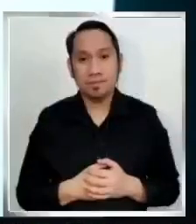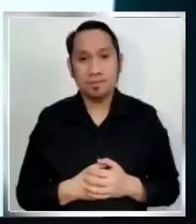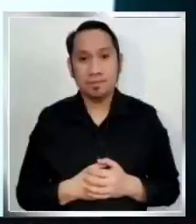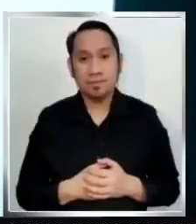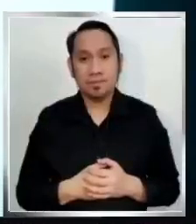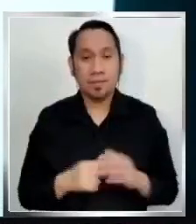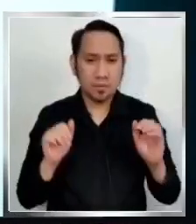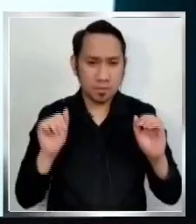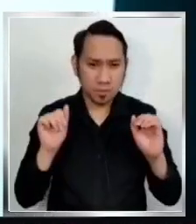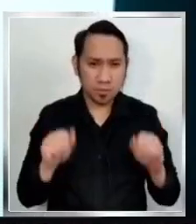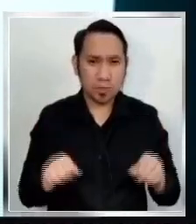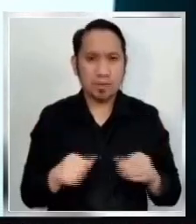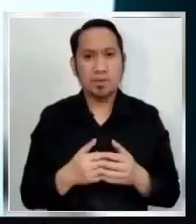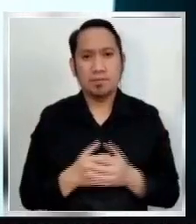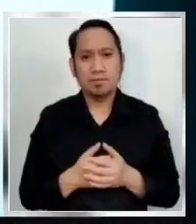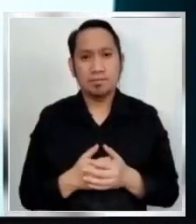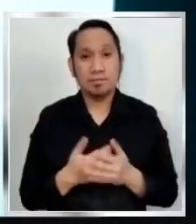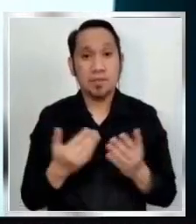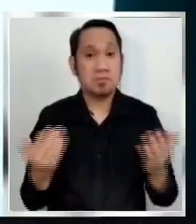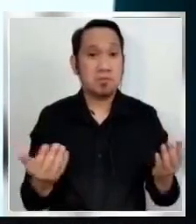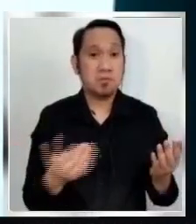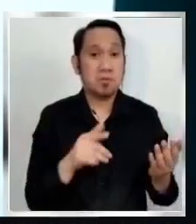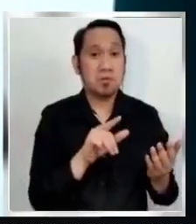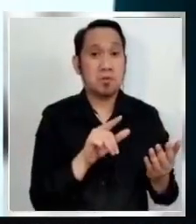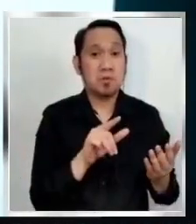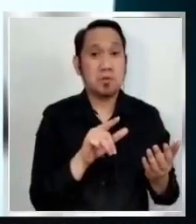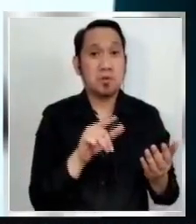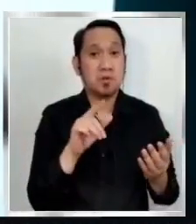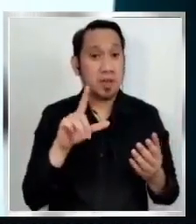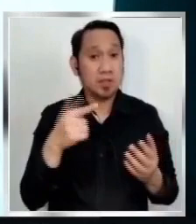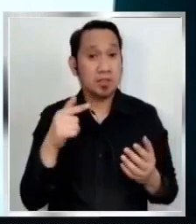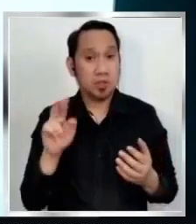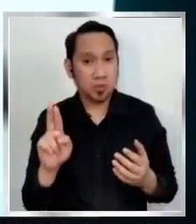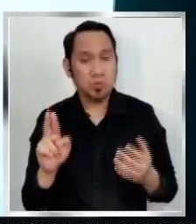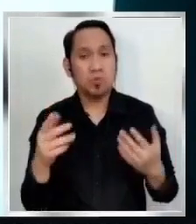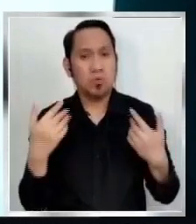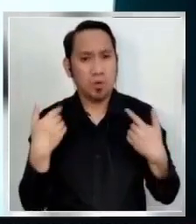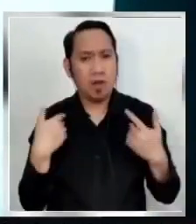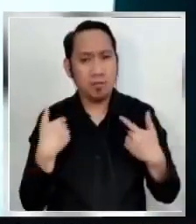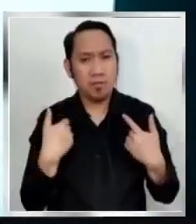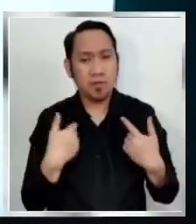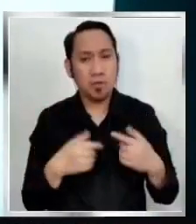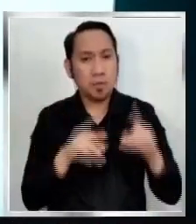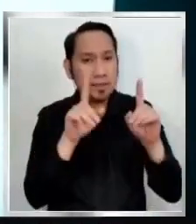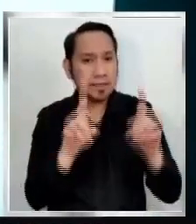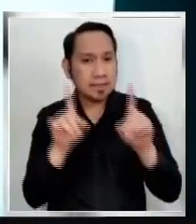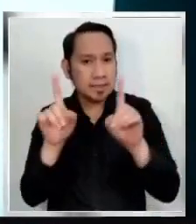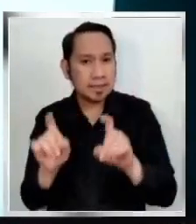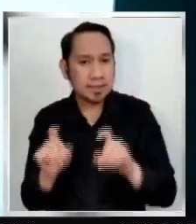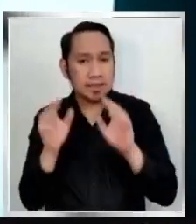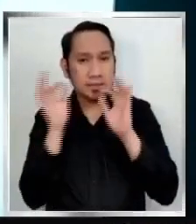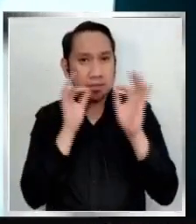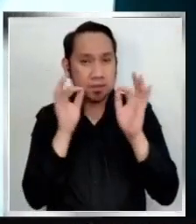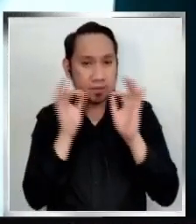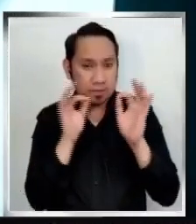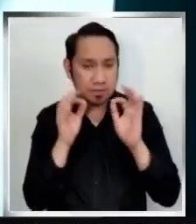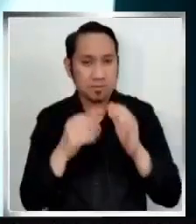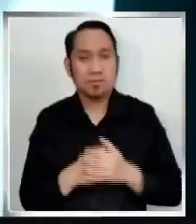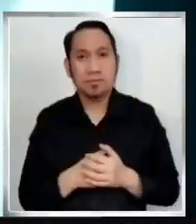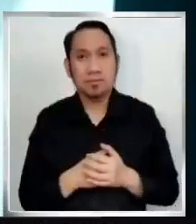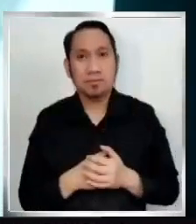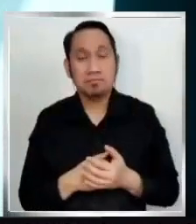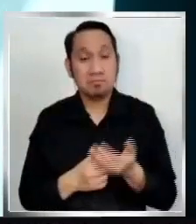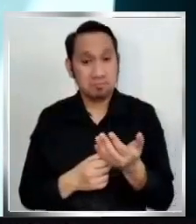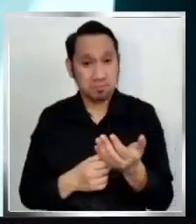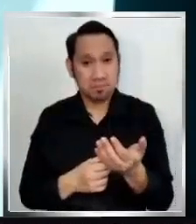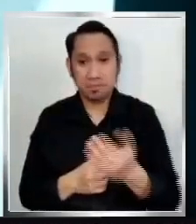Posibleng ikasarin sa mga lokal na pamahalaan ang random drug testing na isinasagawa na sa mga ahensya sa ilalim ng DILG. Yan ang tinutukan ni